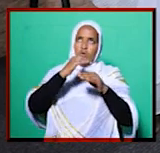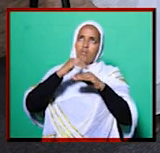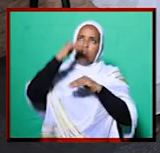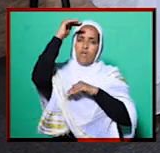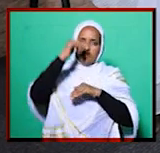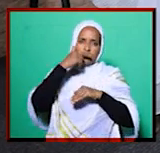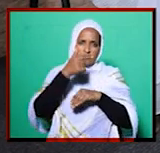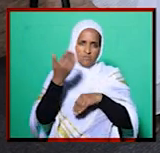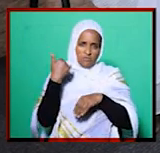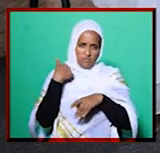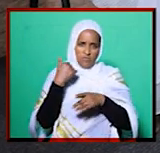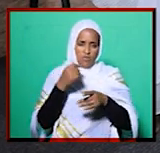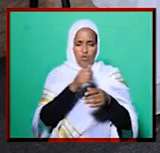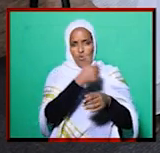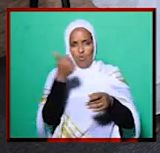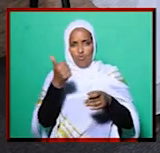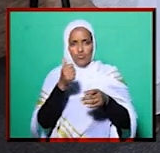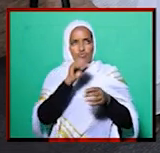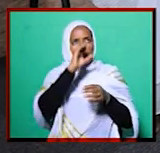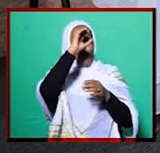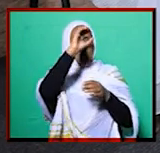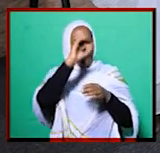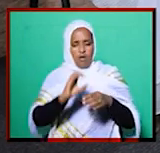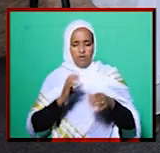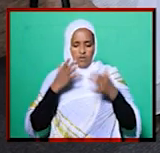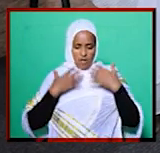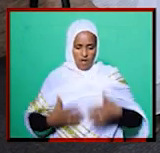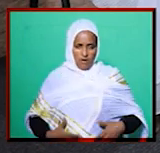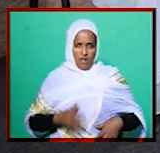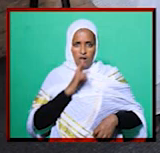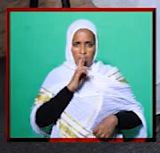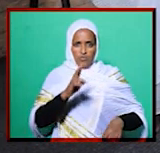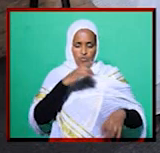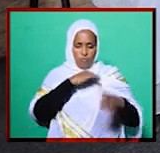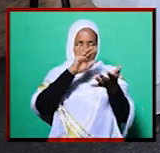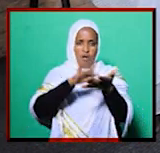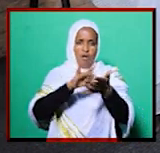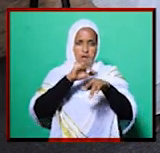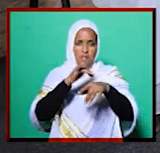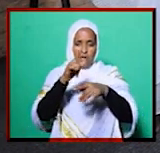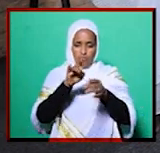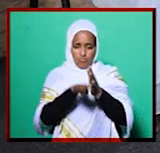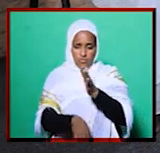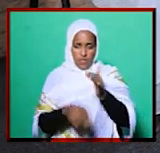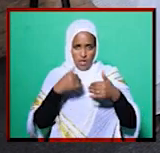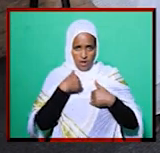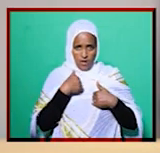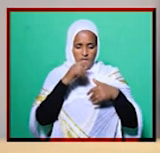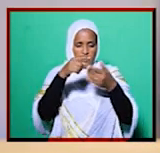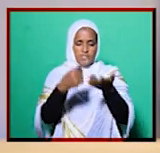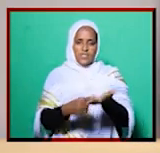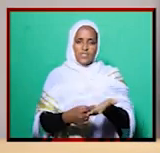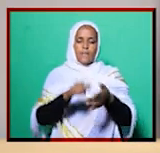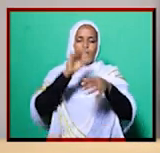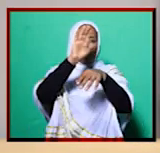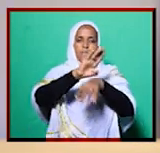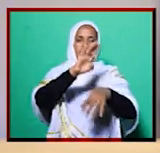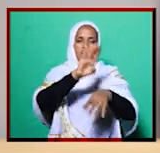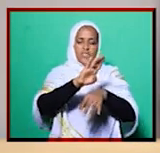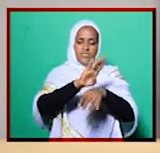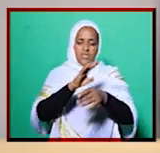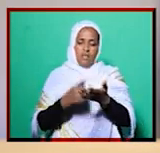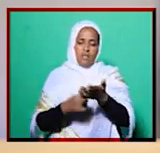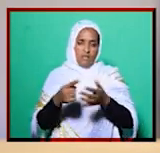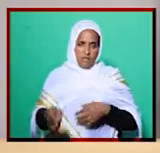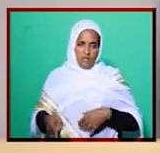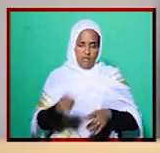ራስ ነው ቅድም እንዳልነው ሌሎቹ መዋቅሮች ደግሞ አካል ናቸው ካንድ አካል መካከል አንዱ ከጎደለ ስለዚህ የቤተክርስቲያን